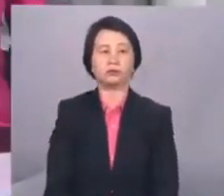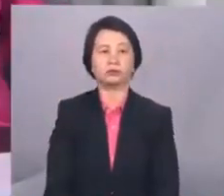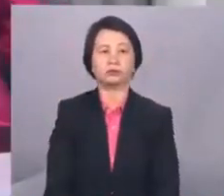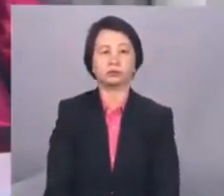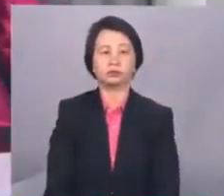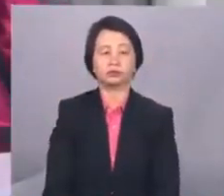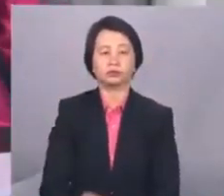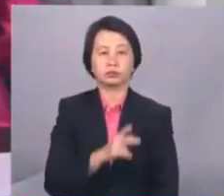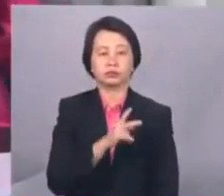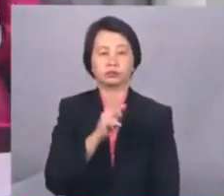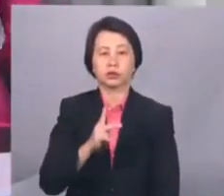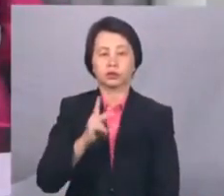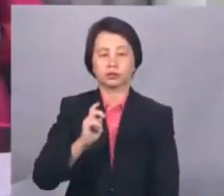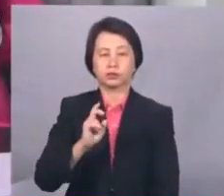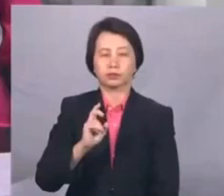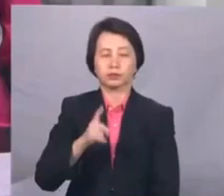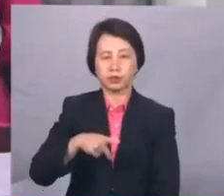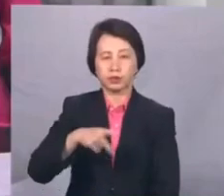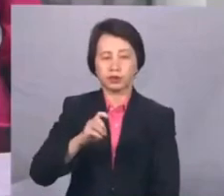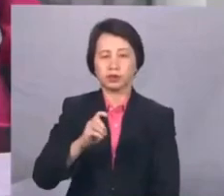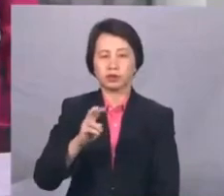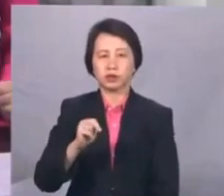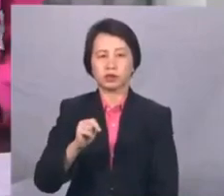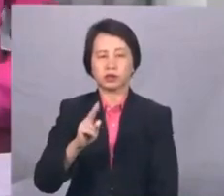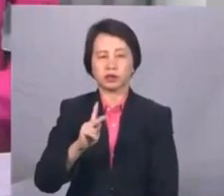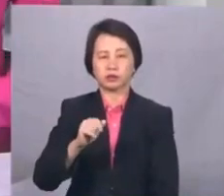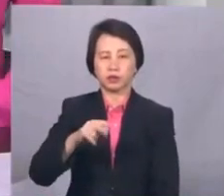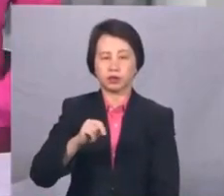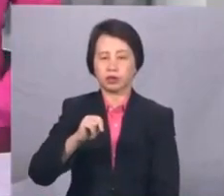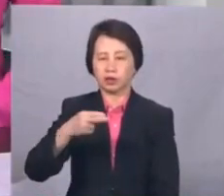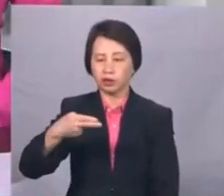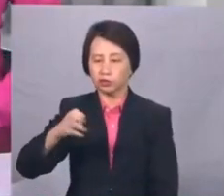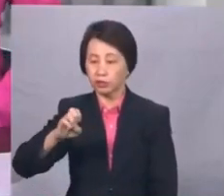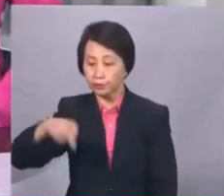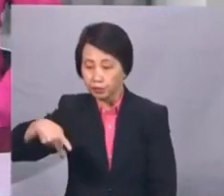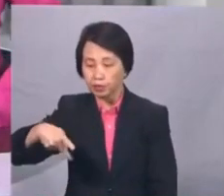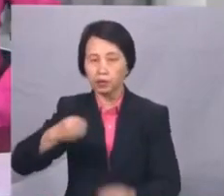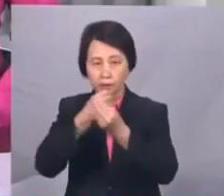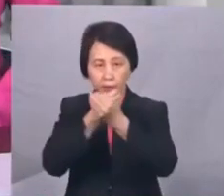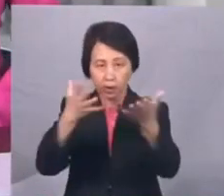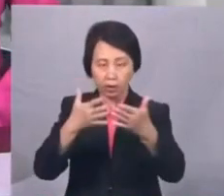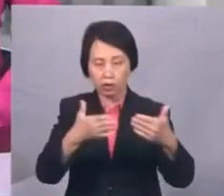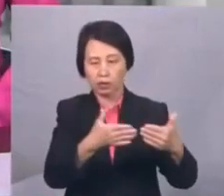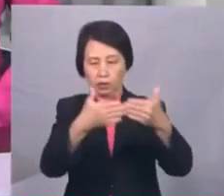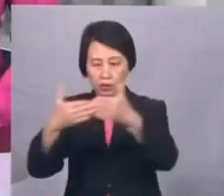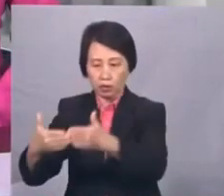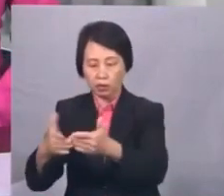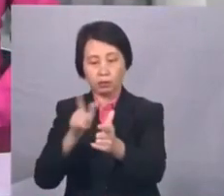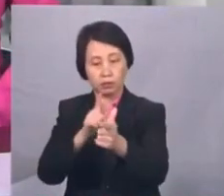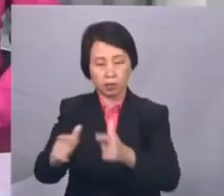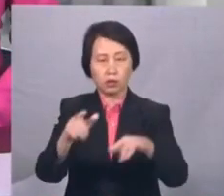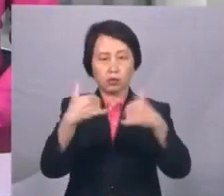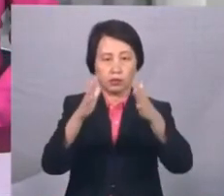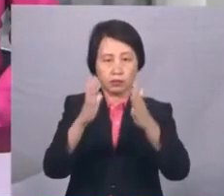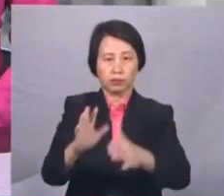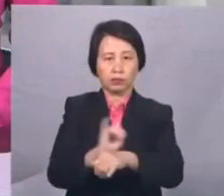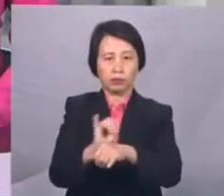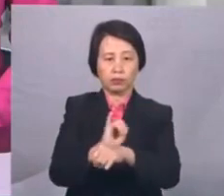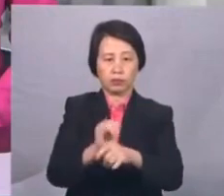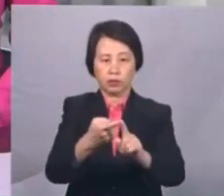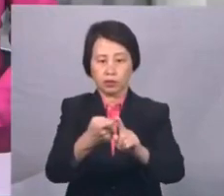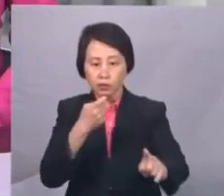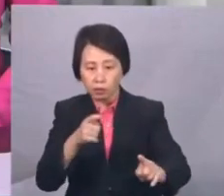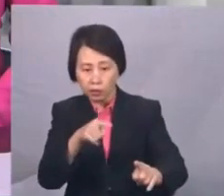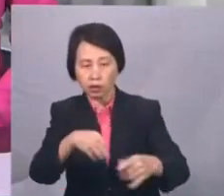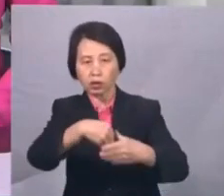Hai Kementerian Perdagangan dalam negeri dan hal ihwal pengguna kepedean AGP memaklumkan lanjutan kebenaran kepada pemain industri yang